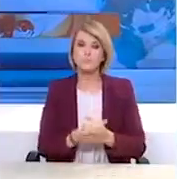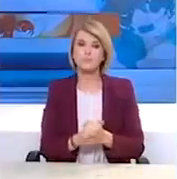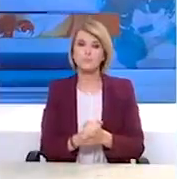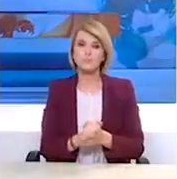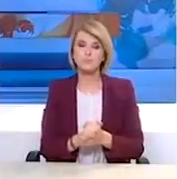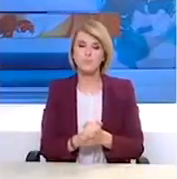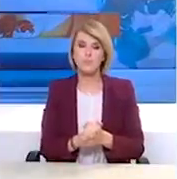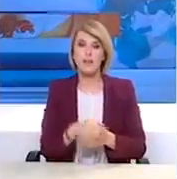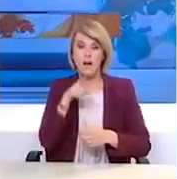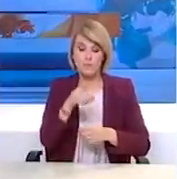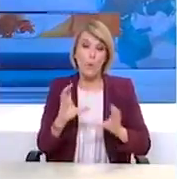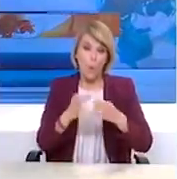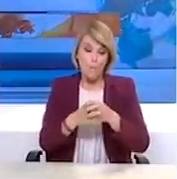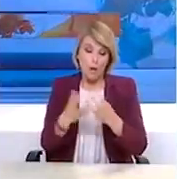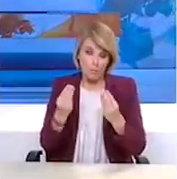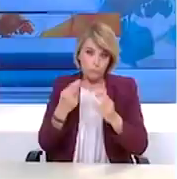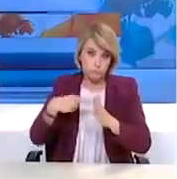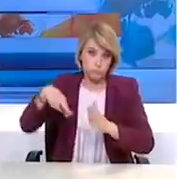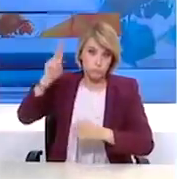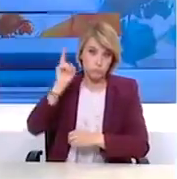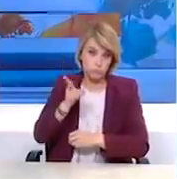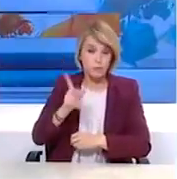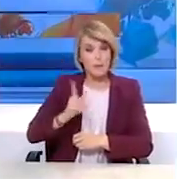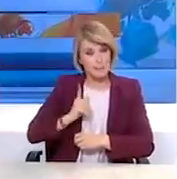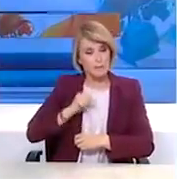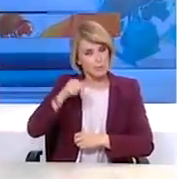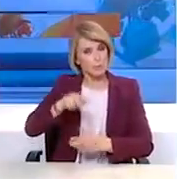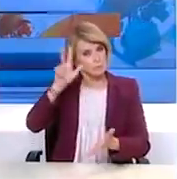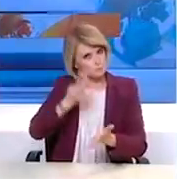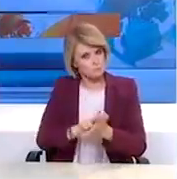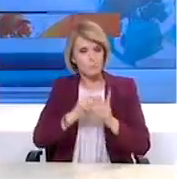στις ομάδες αυξημένου κινδύνου και αναμένουμε τη σχετική υπουργική απόφαση.